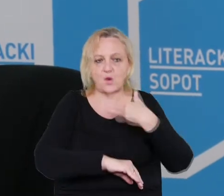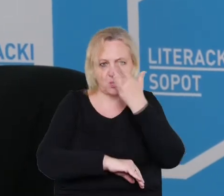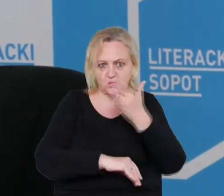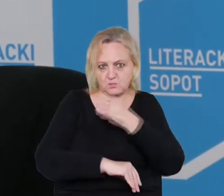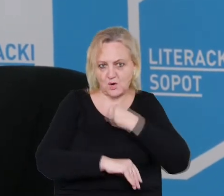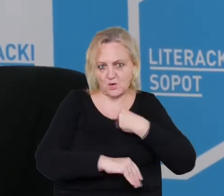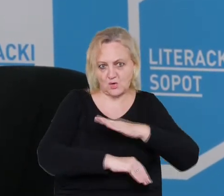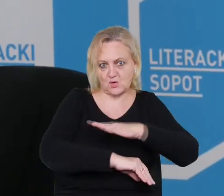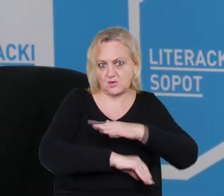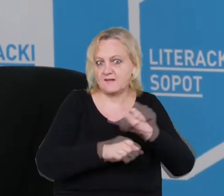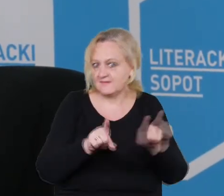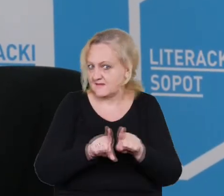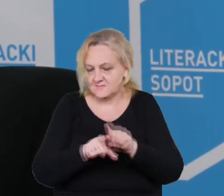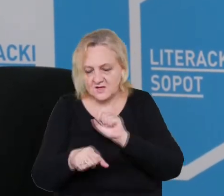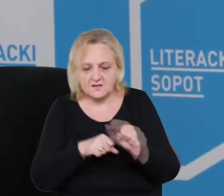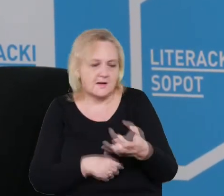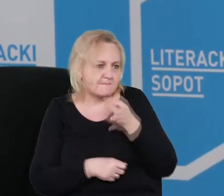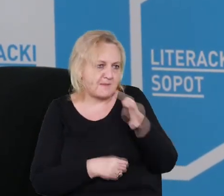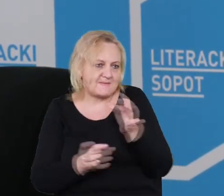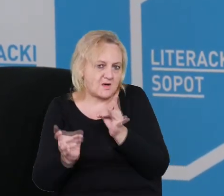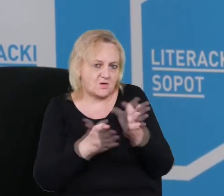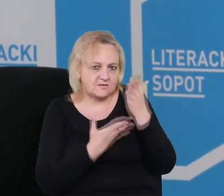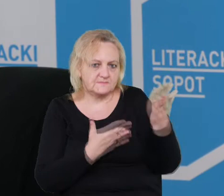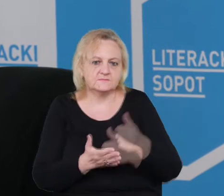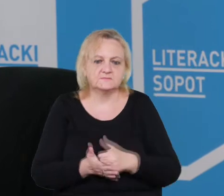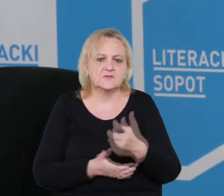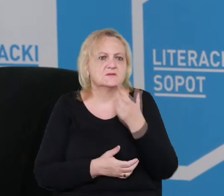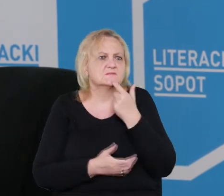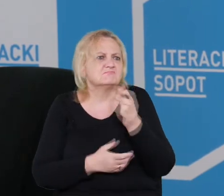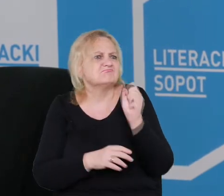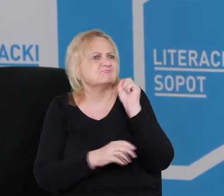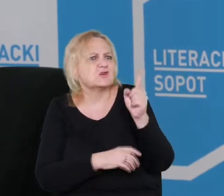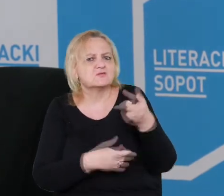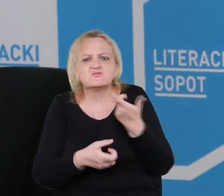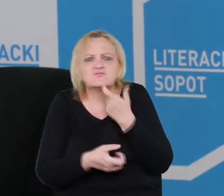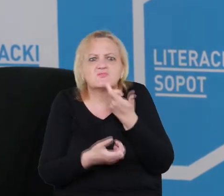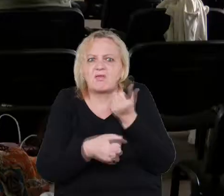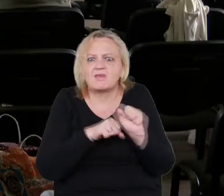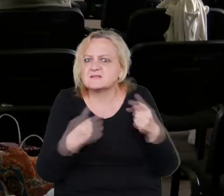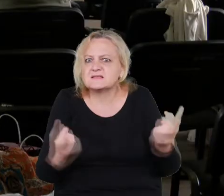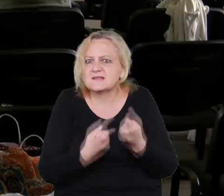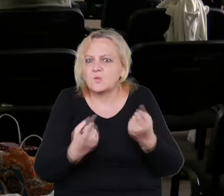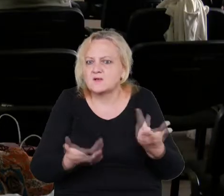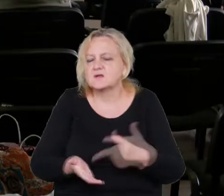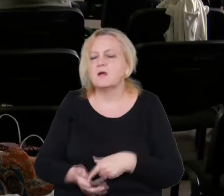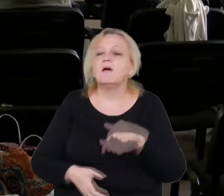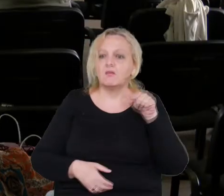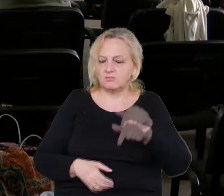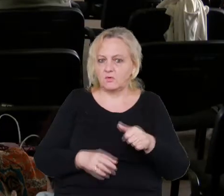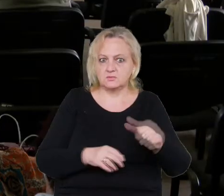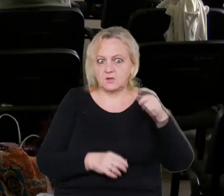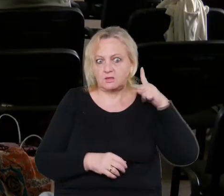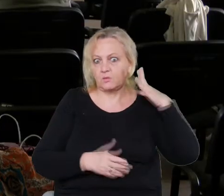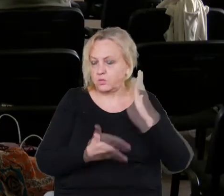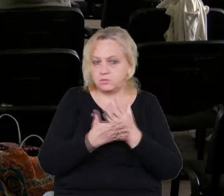i pytanie na gorąco co tam się dzieje to znaczy to jest sytuacja które narasta już od paru tygodni